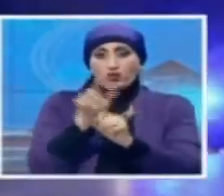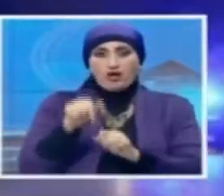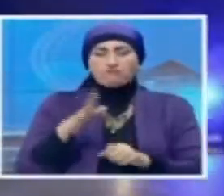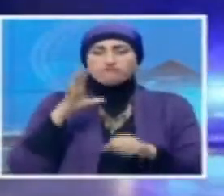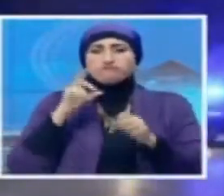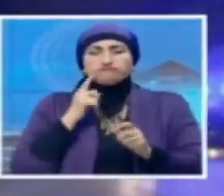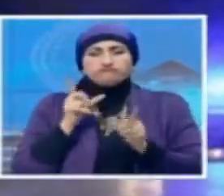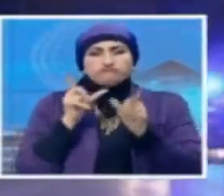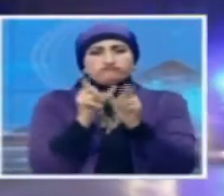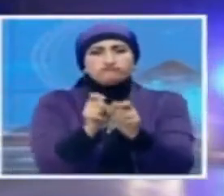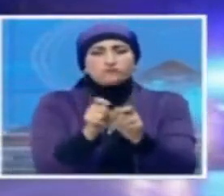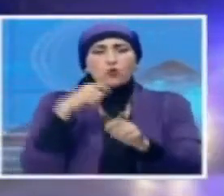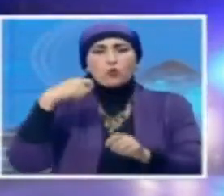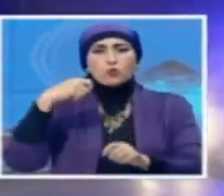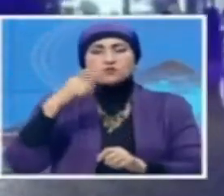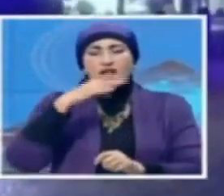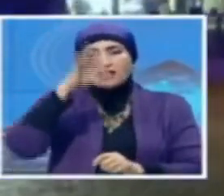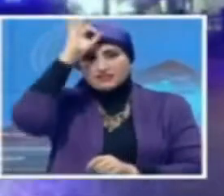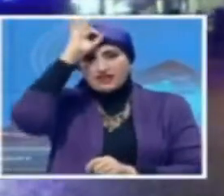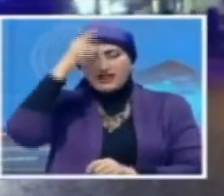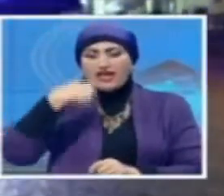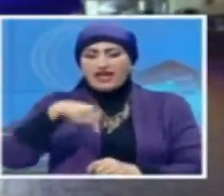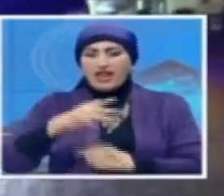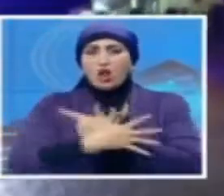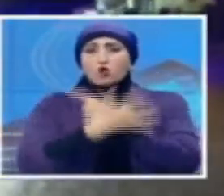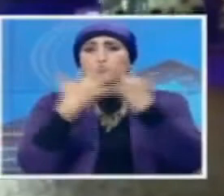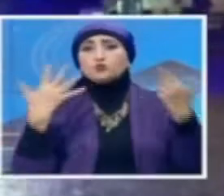ضبطت أجهزة وزارة الداخلية خلال أسبوع